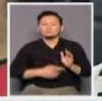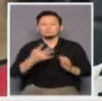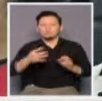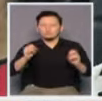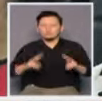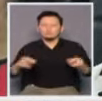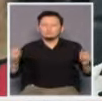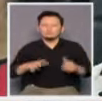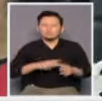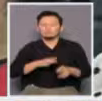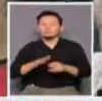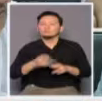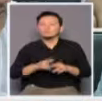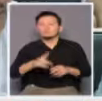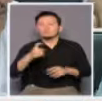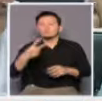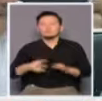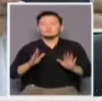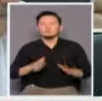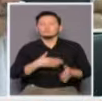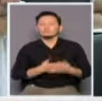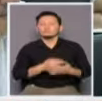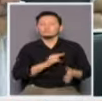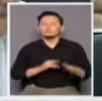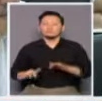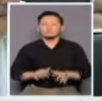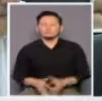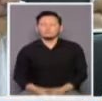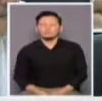ұйым тіркелген, бүгінде оның 120-сы ғана белсенді жұмыс жасайды.